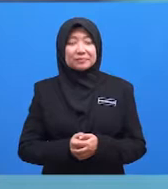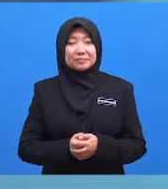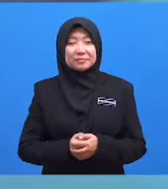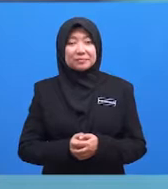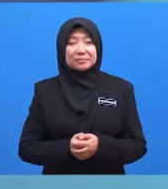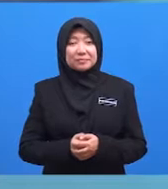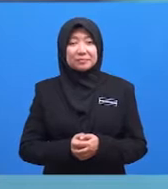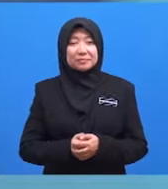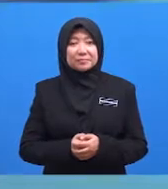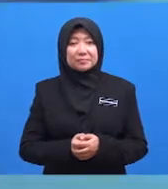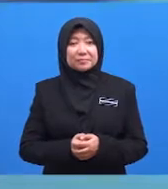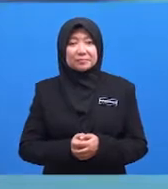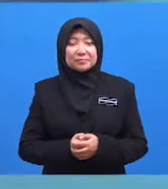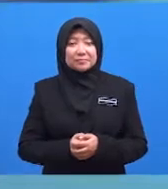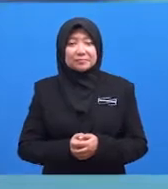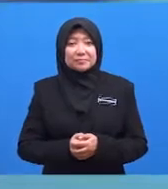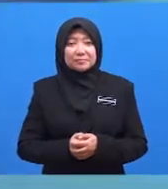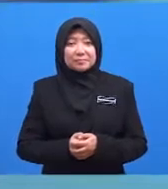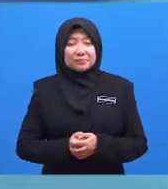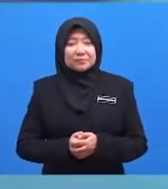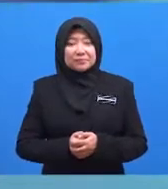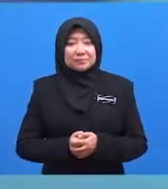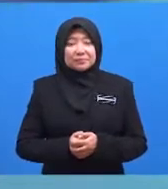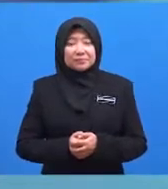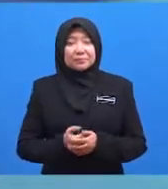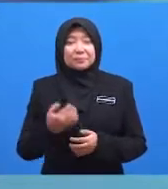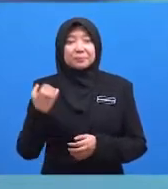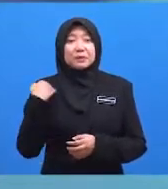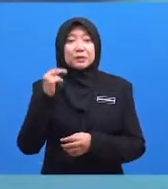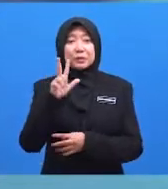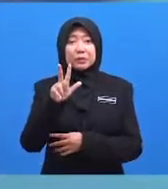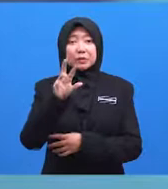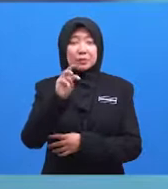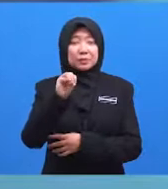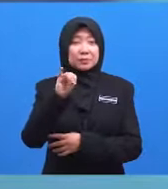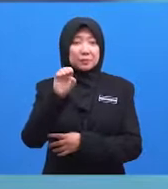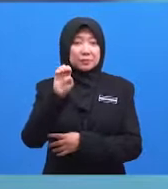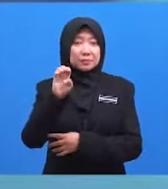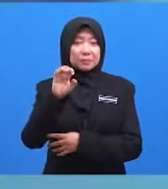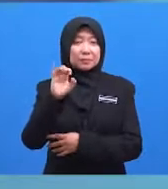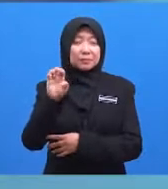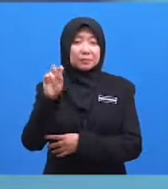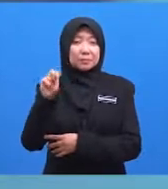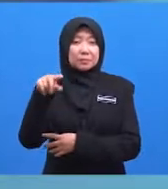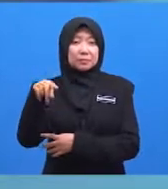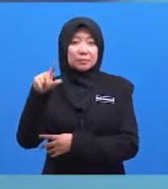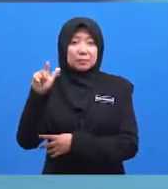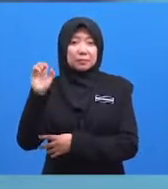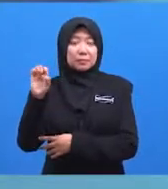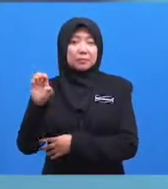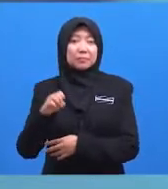Baiklah murid-murid, ada 3 mise en place atau pra penyediaan yang